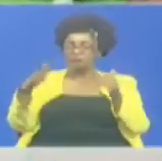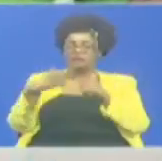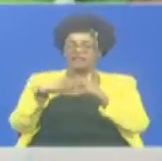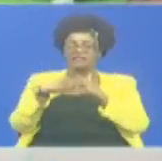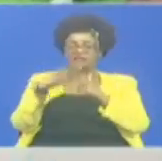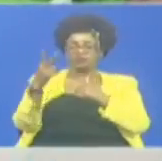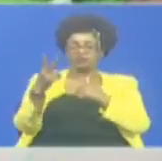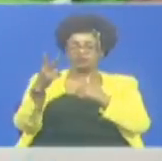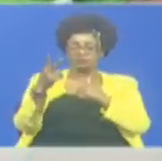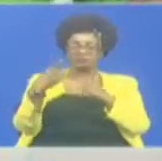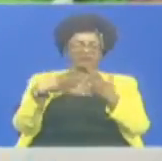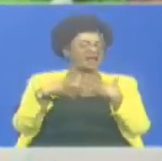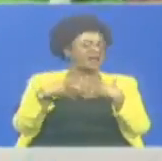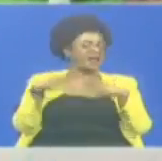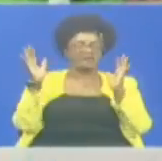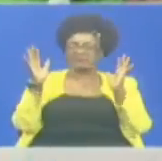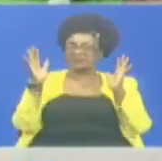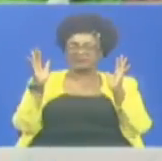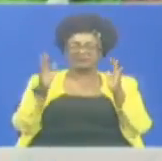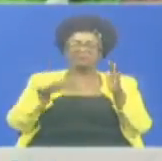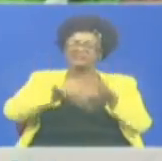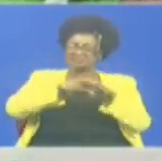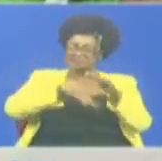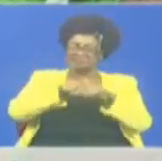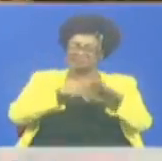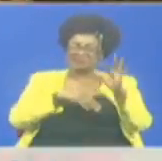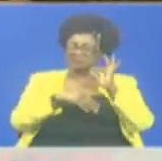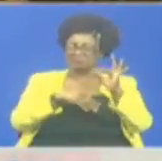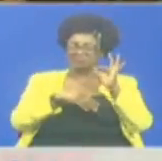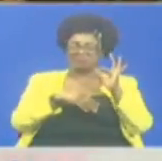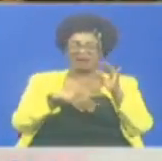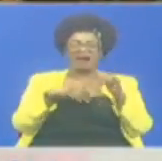team. Mechi ile nilicheza vizuri sana ni Algiers